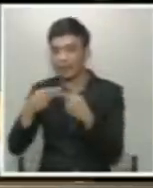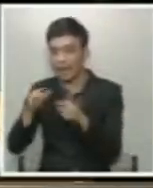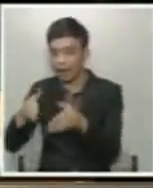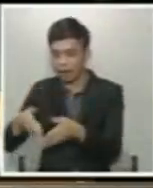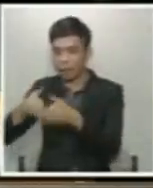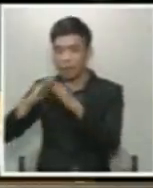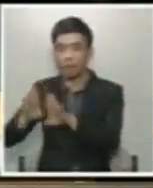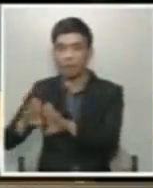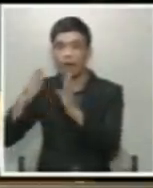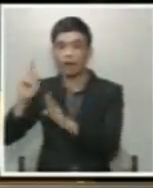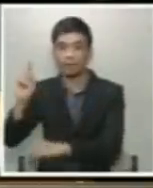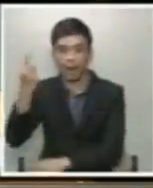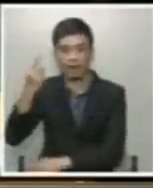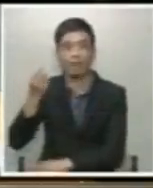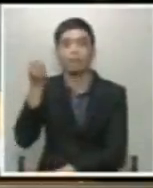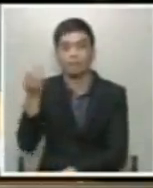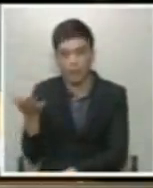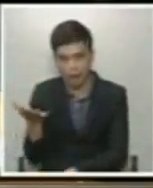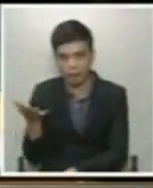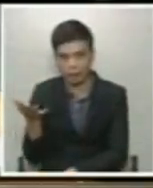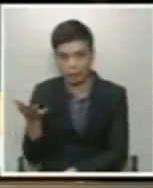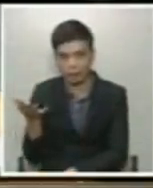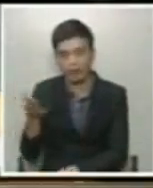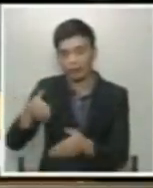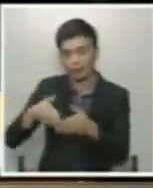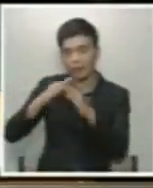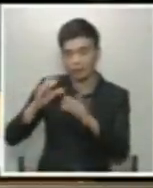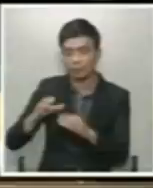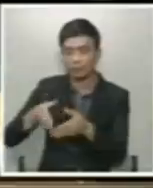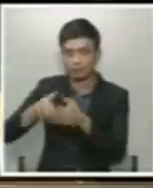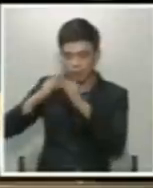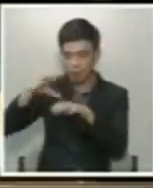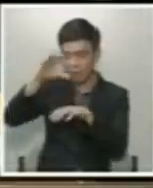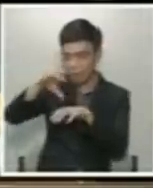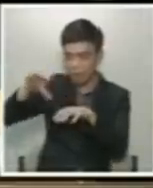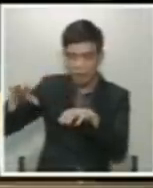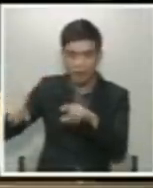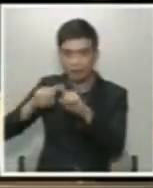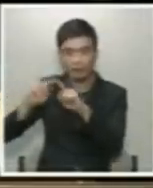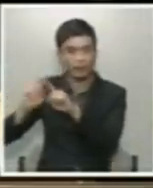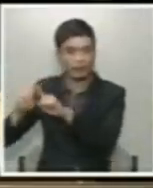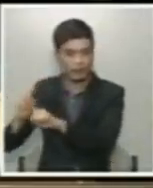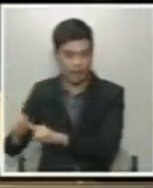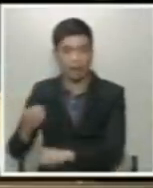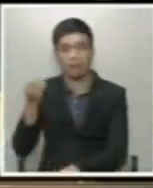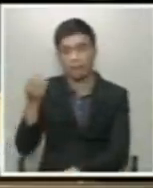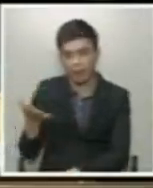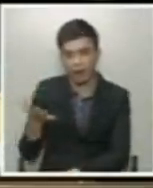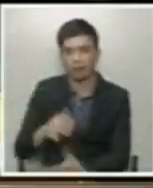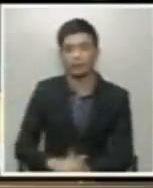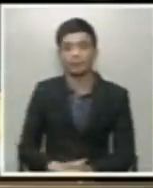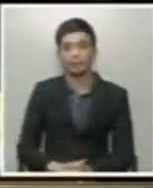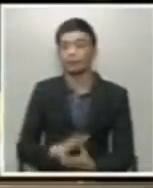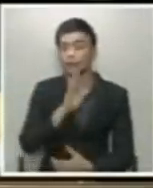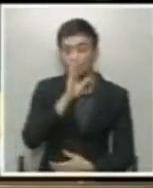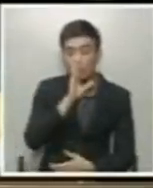ำลังเจริญเติบโตมีโรงงานมากโรงงานที่อยู่ในธุรกิจซึ่งก็ต้องเรียกว่าไม่ใช่ก็ต้องปิด